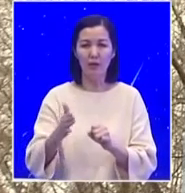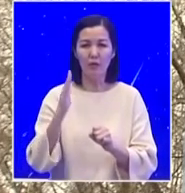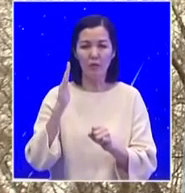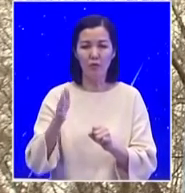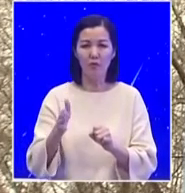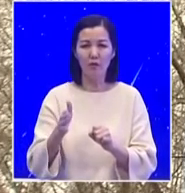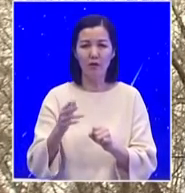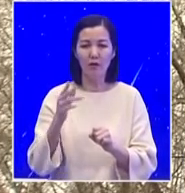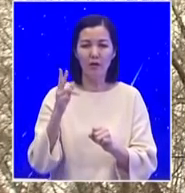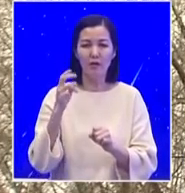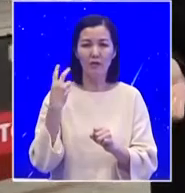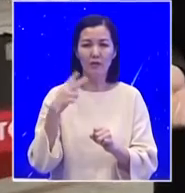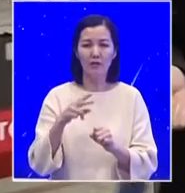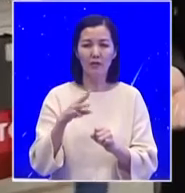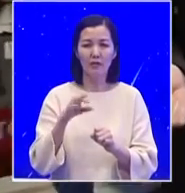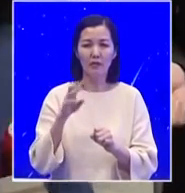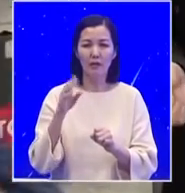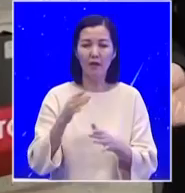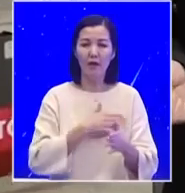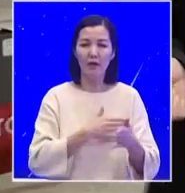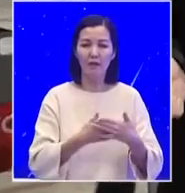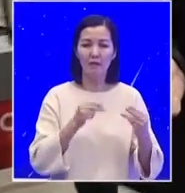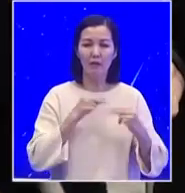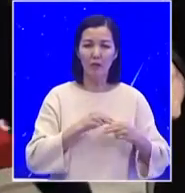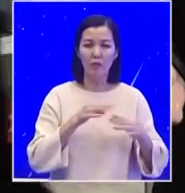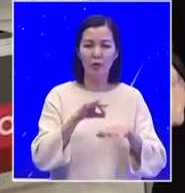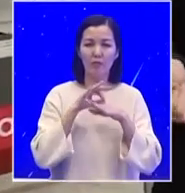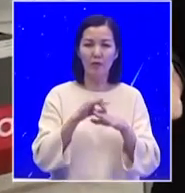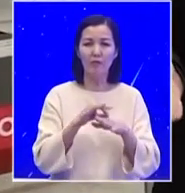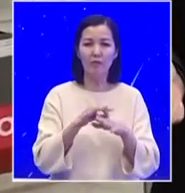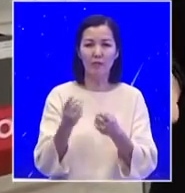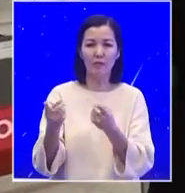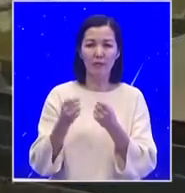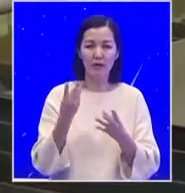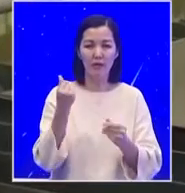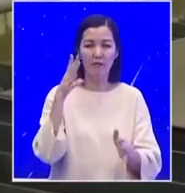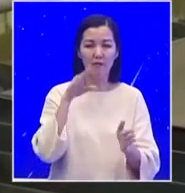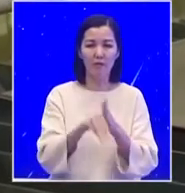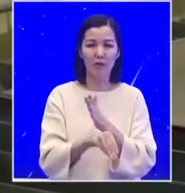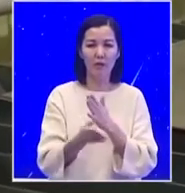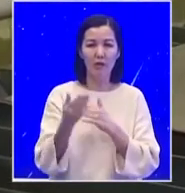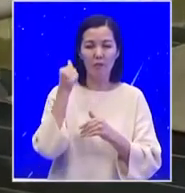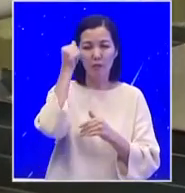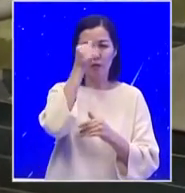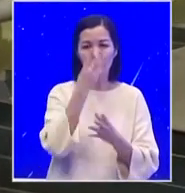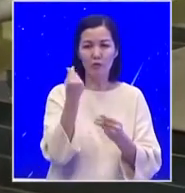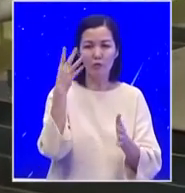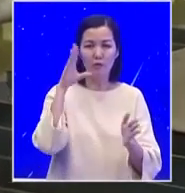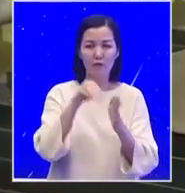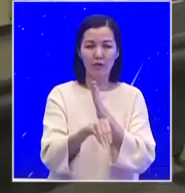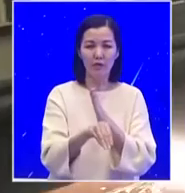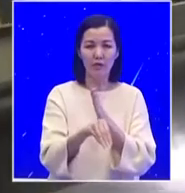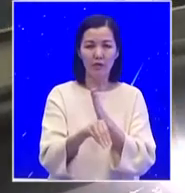25 тысяч кубов по двум объектам. Активная работа в регионе проводится по привлечению инвестиций. За прошлый год сумма вложений